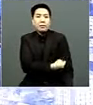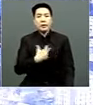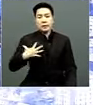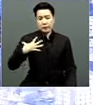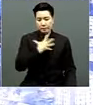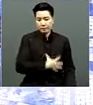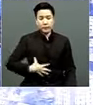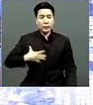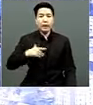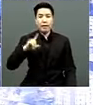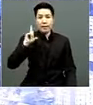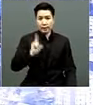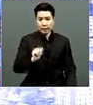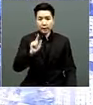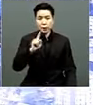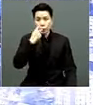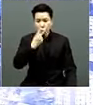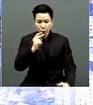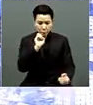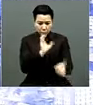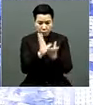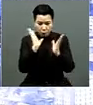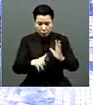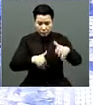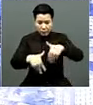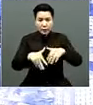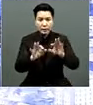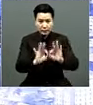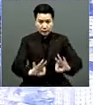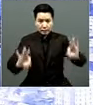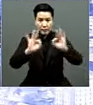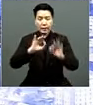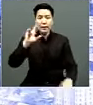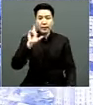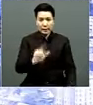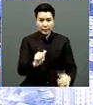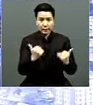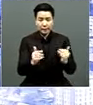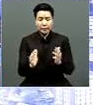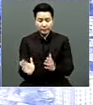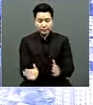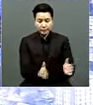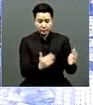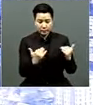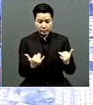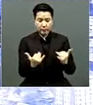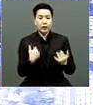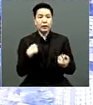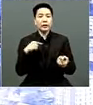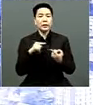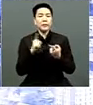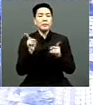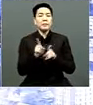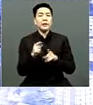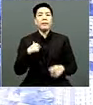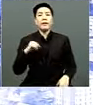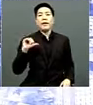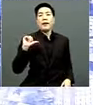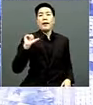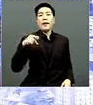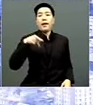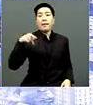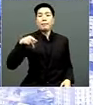รวมถึงผลกระทบที่เกิดขึ้นกับประชาชนด้วยนะครับถัดไปท่านก็ได้พูดถึงเรื่องของการนำแพลตฟอร์มแอปพลิเคชันไ